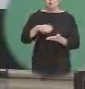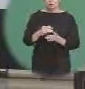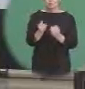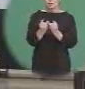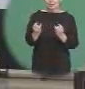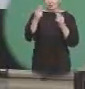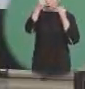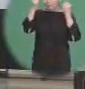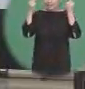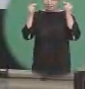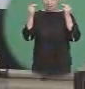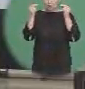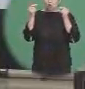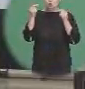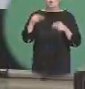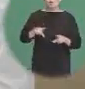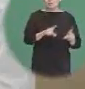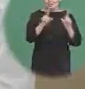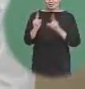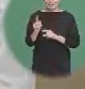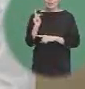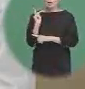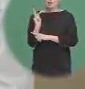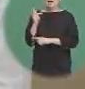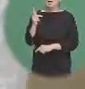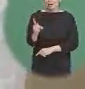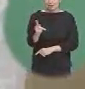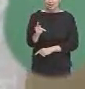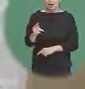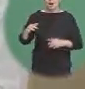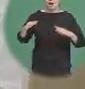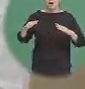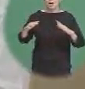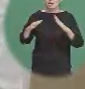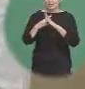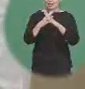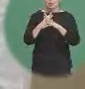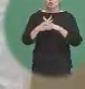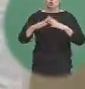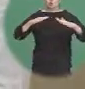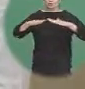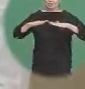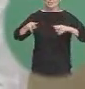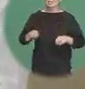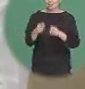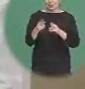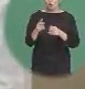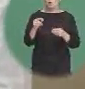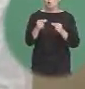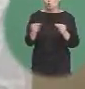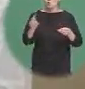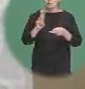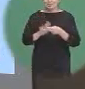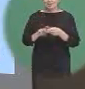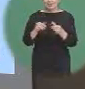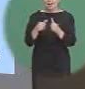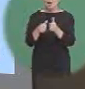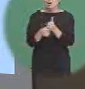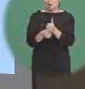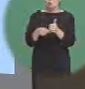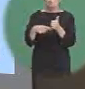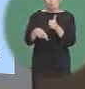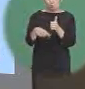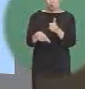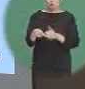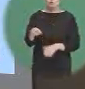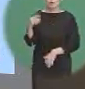郡山女子大学生活科学科建築デザイン専攻の長田常治准教授が講師を務め、